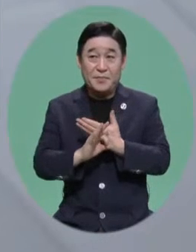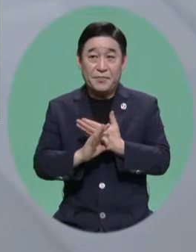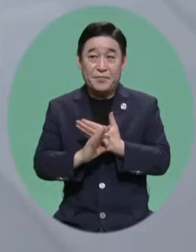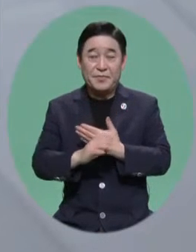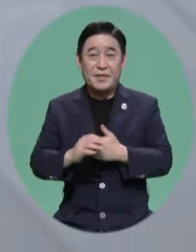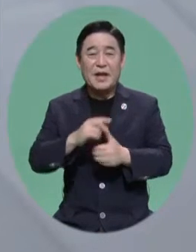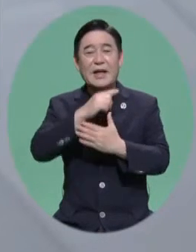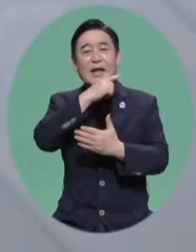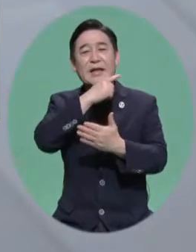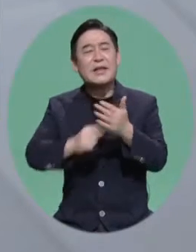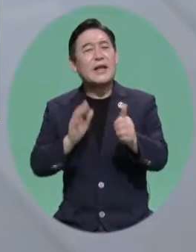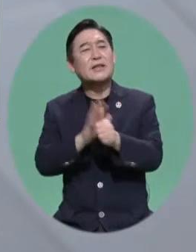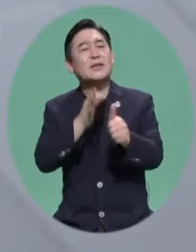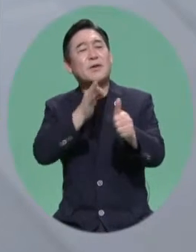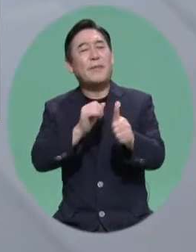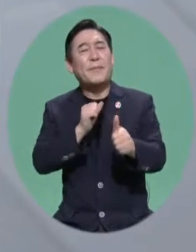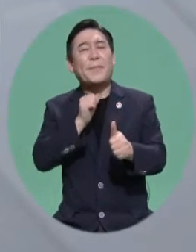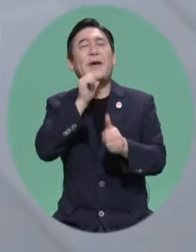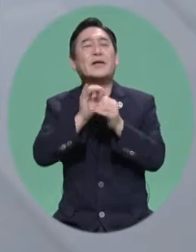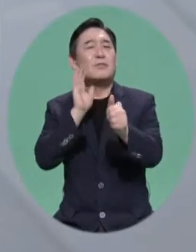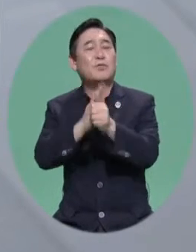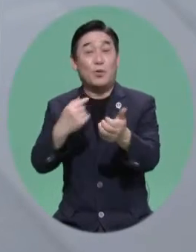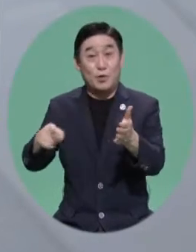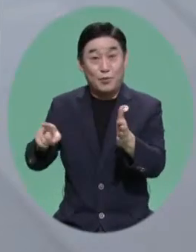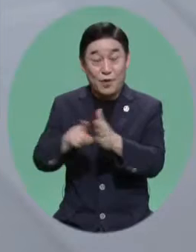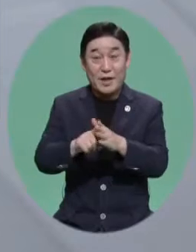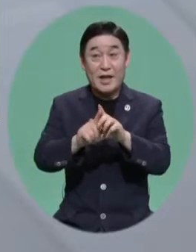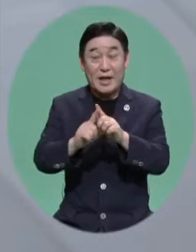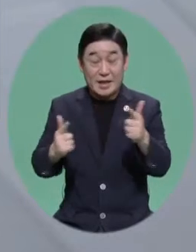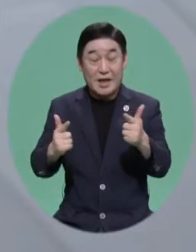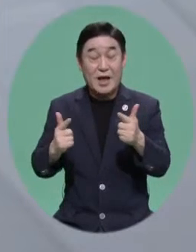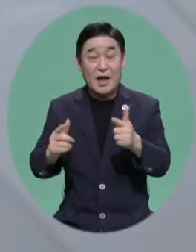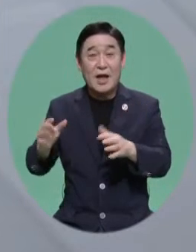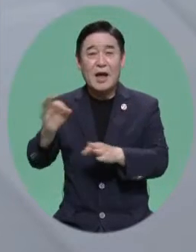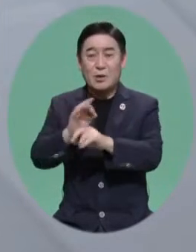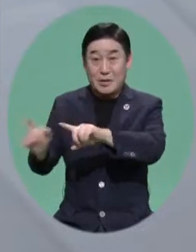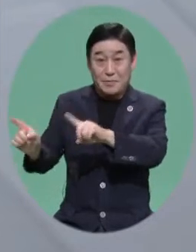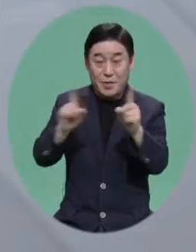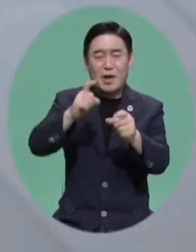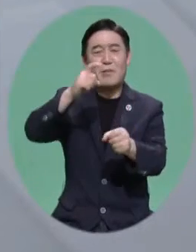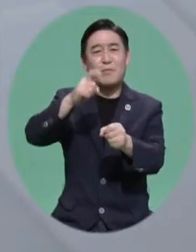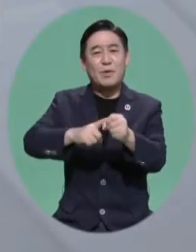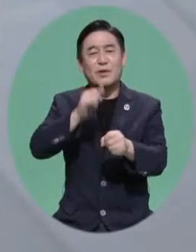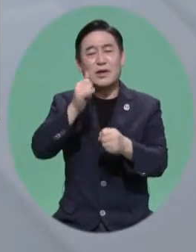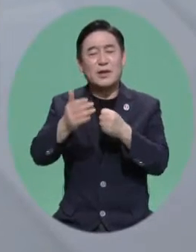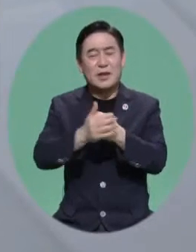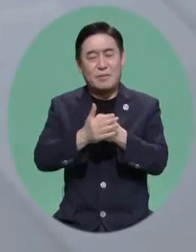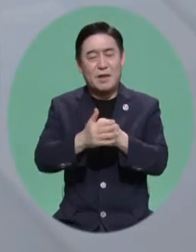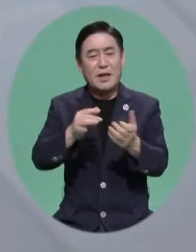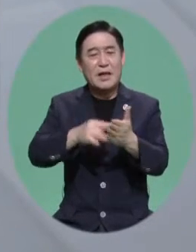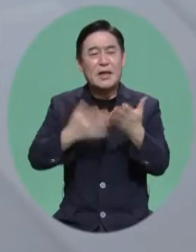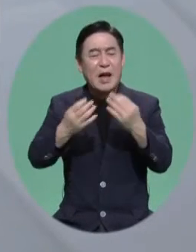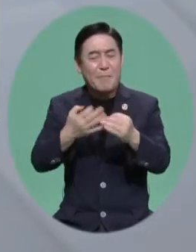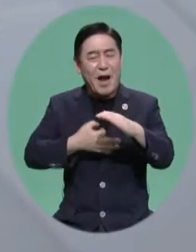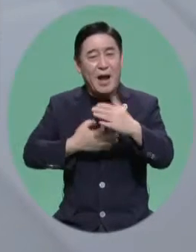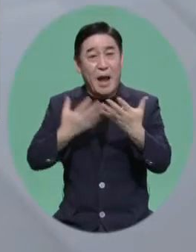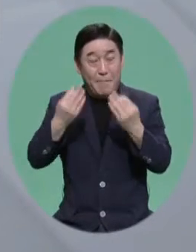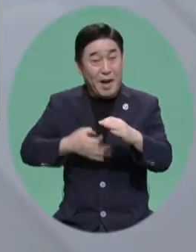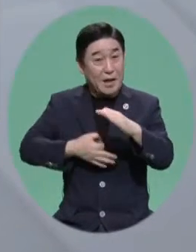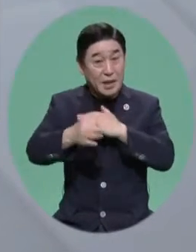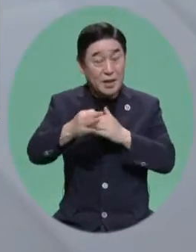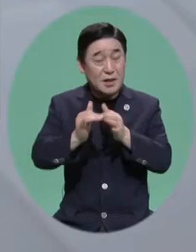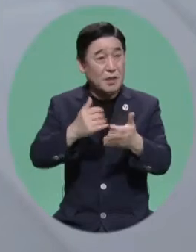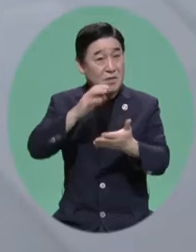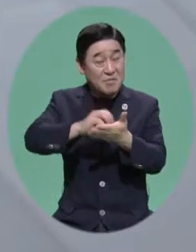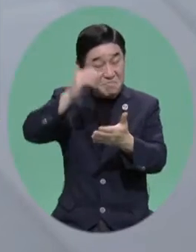이제 난 지원금은 가난한 사람을 돕기 위한 게 아니라 경제를 살리기 위한 것이었기 때문에 세금을 많이 내는 사람을 배제할 이유가 없는